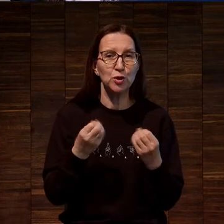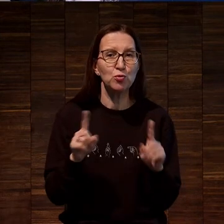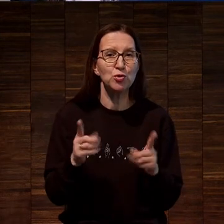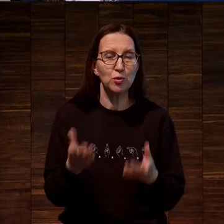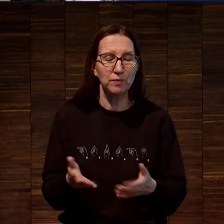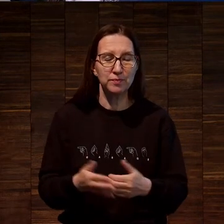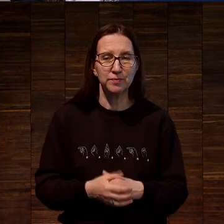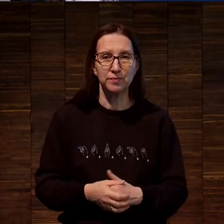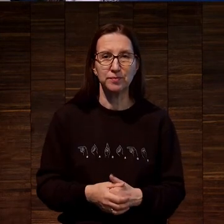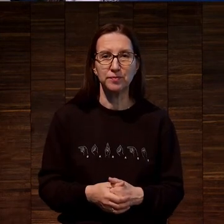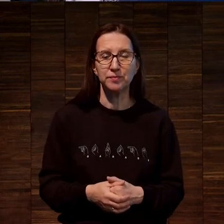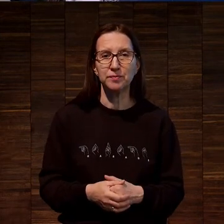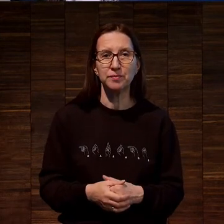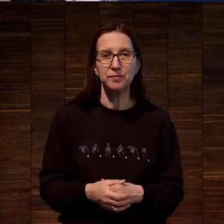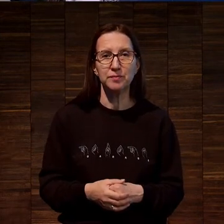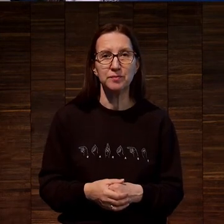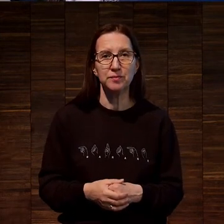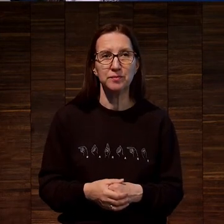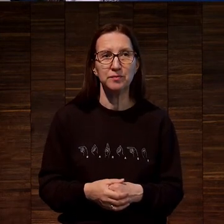Да.